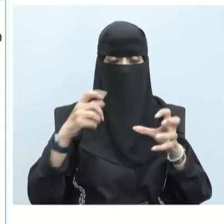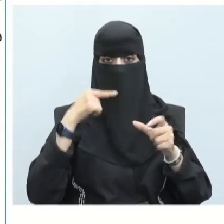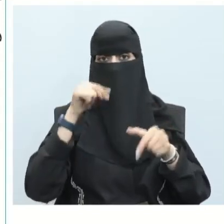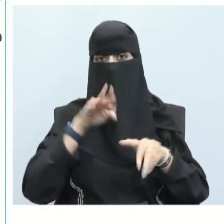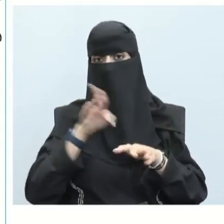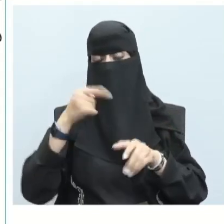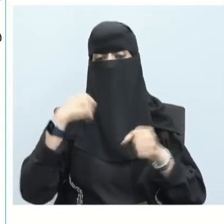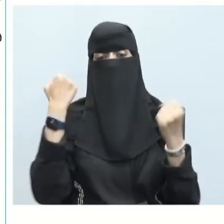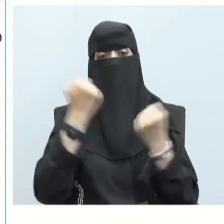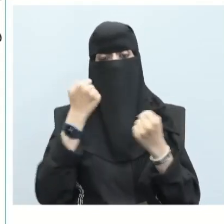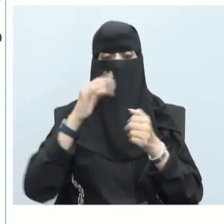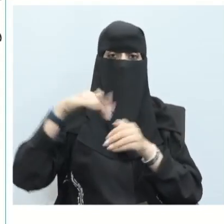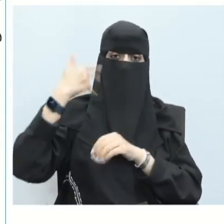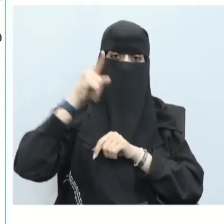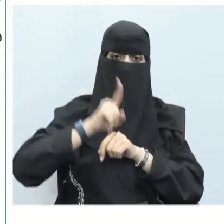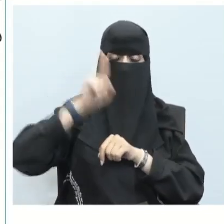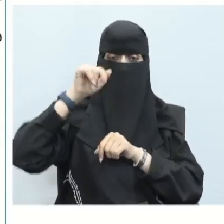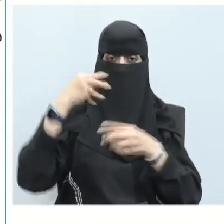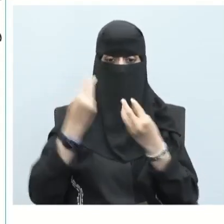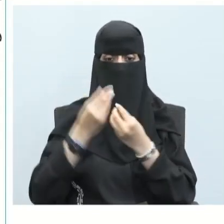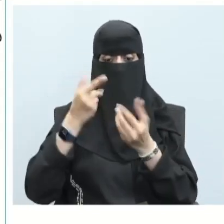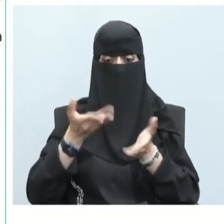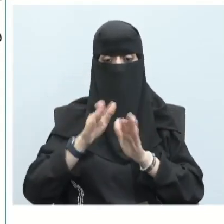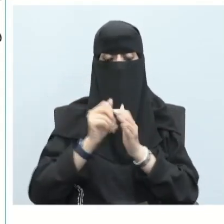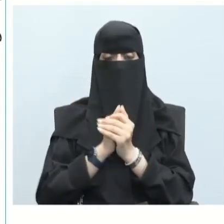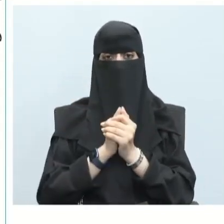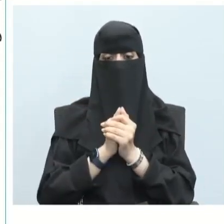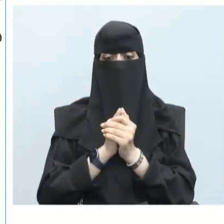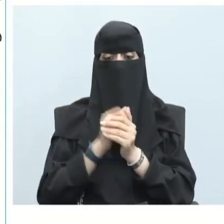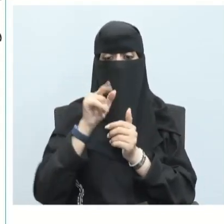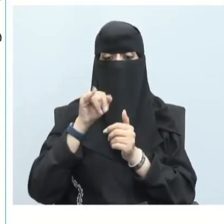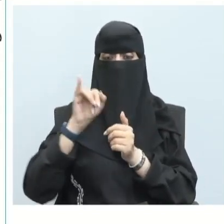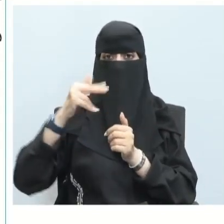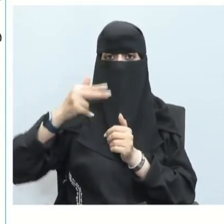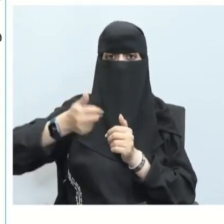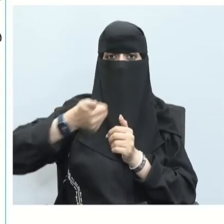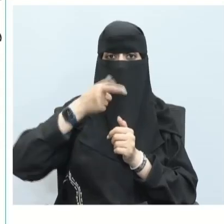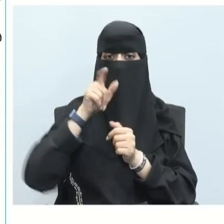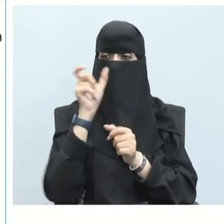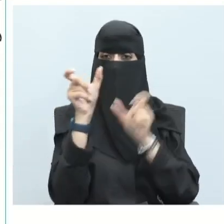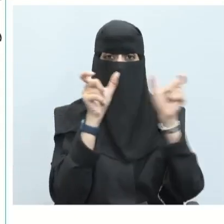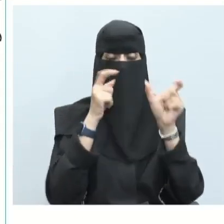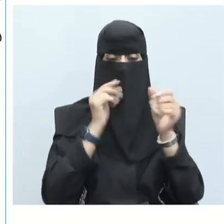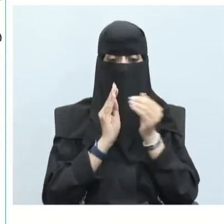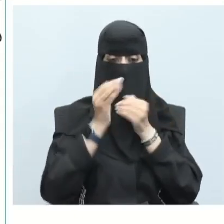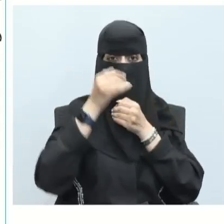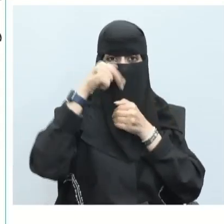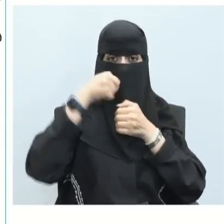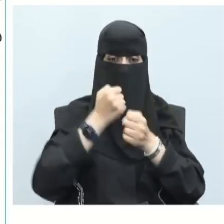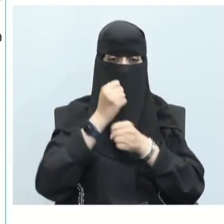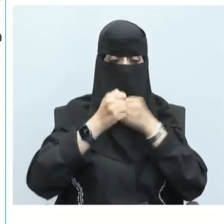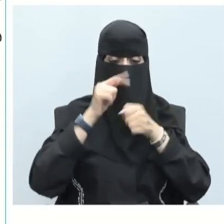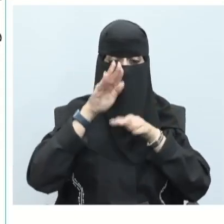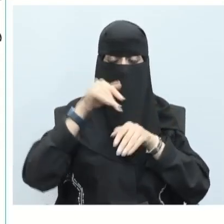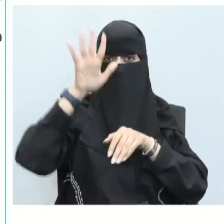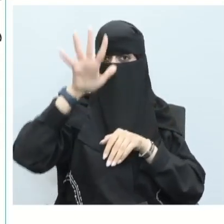وسنت درب عليها اليوم باذن الله تعالى ايضا مغالطه الكلمات الملغومه المشحونه جميع